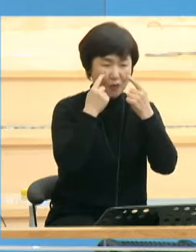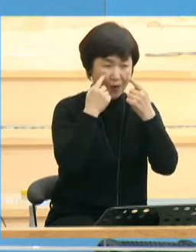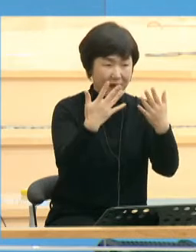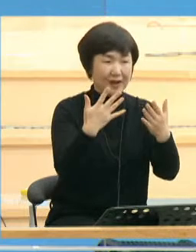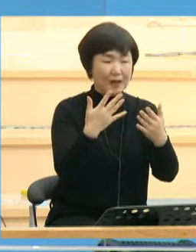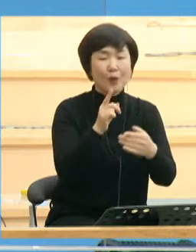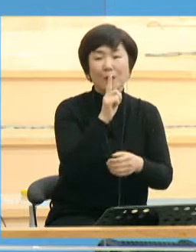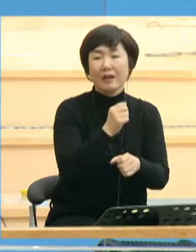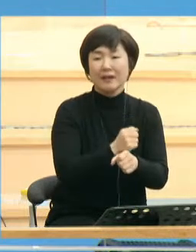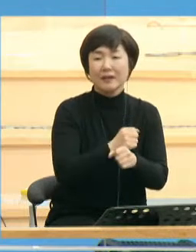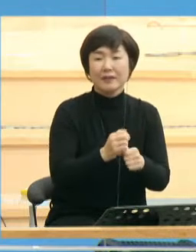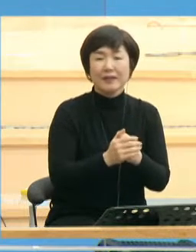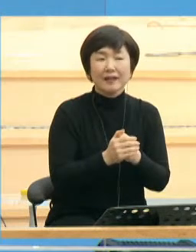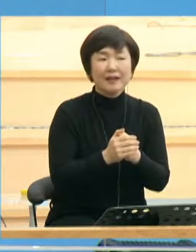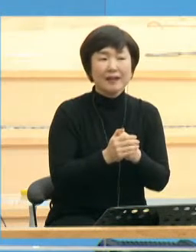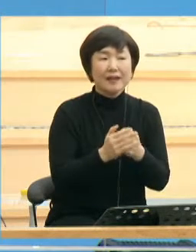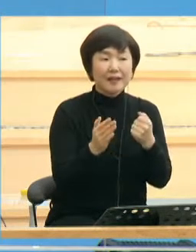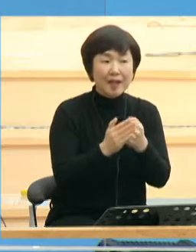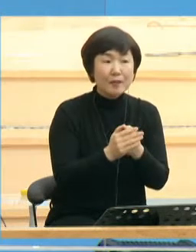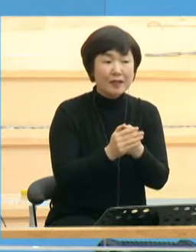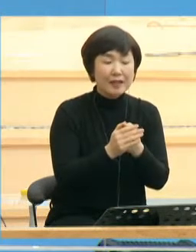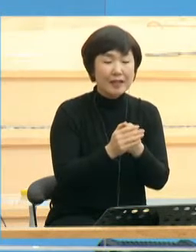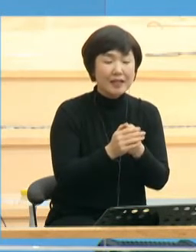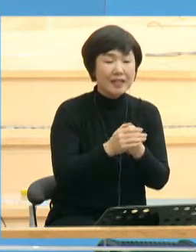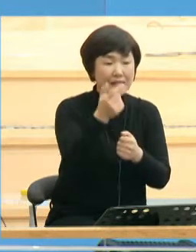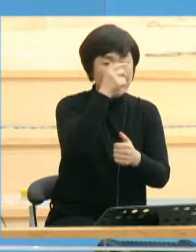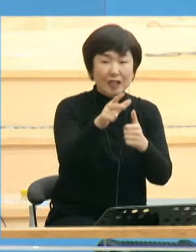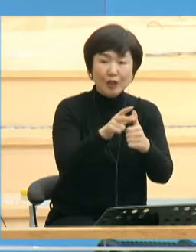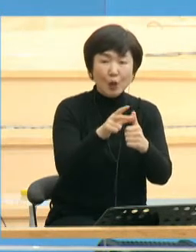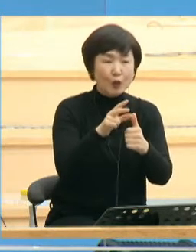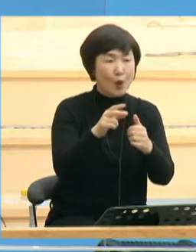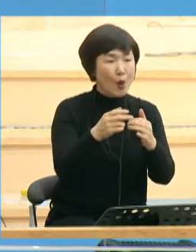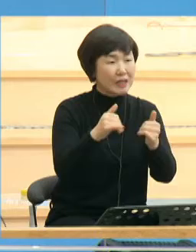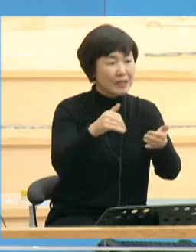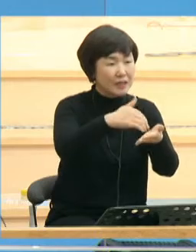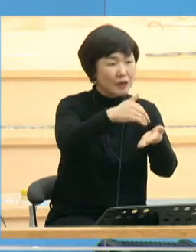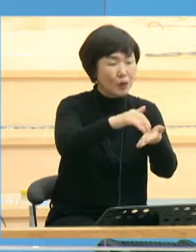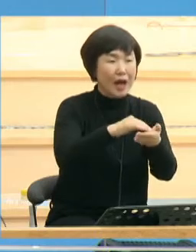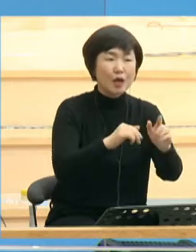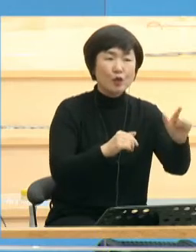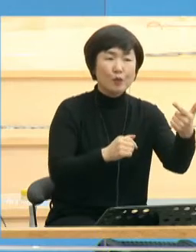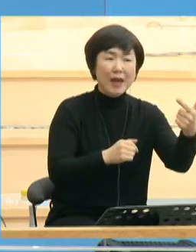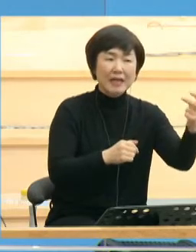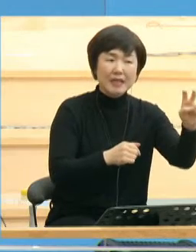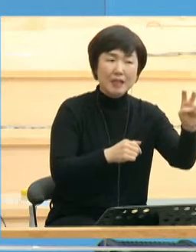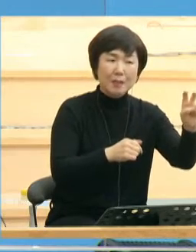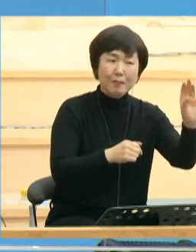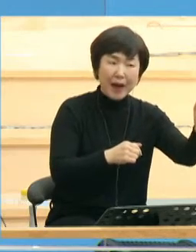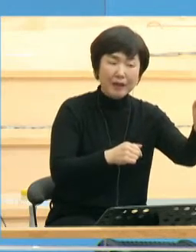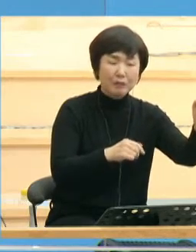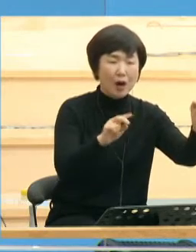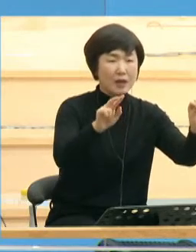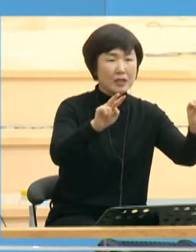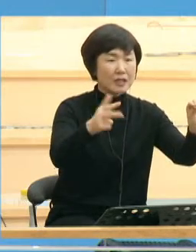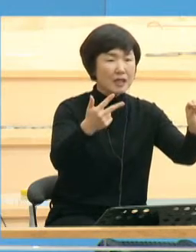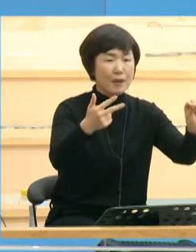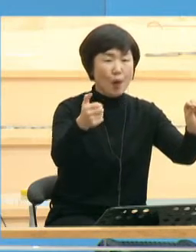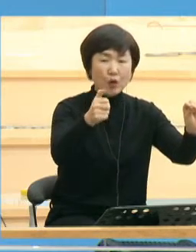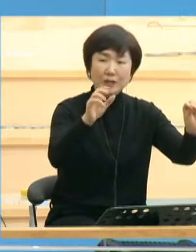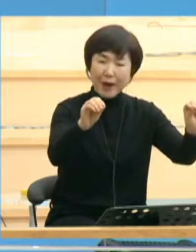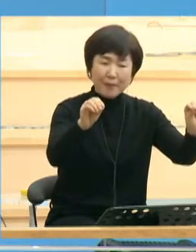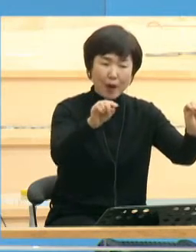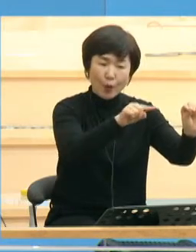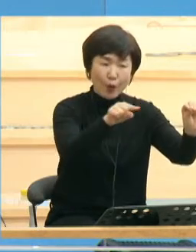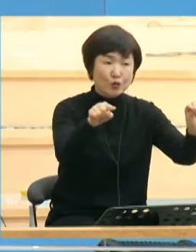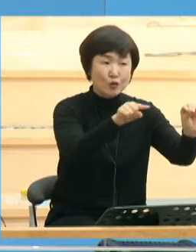얘기를 합니다 실질적으로 그니까 기독교 인구가 배를 예를 들면 뭐 600 1 20 만명 750만 명 그 억